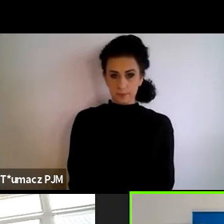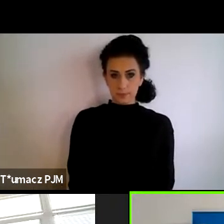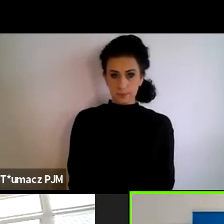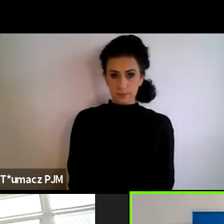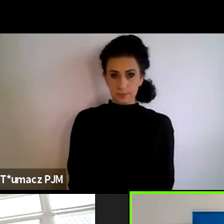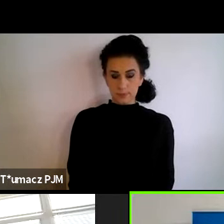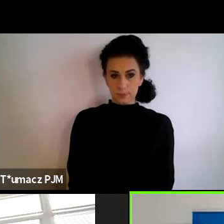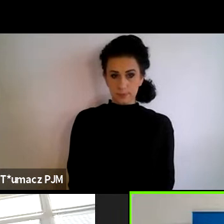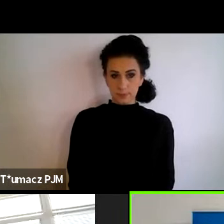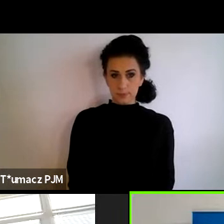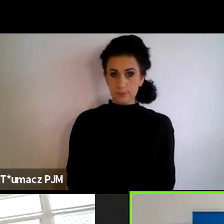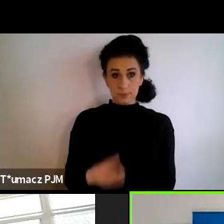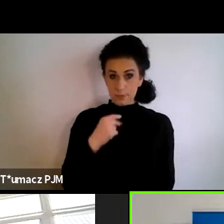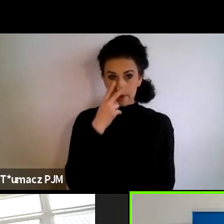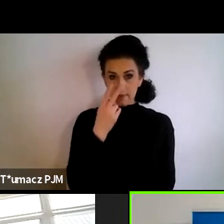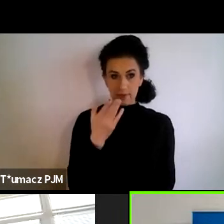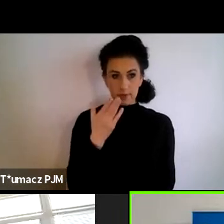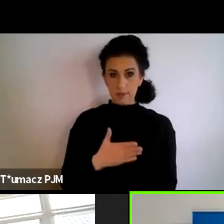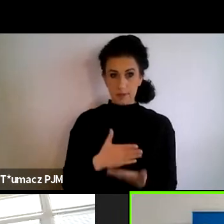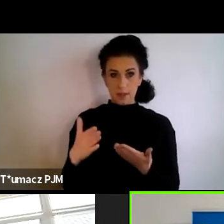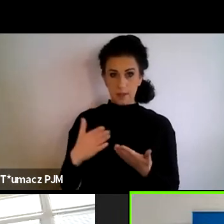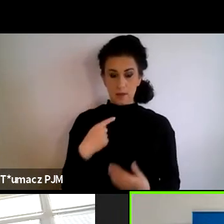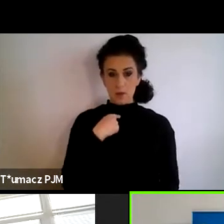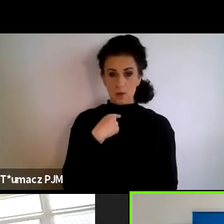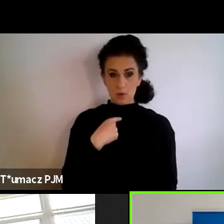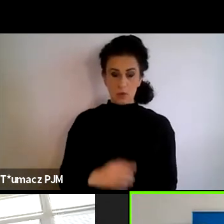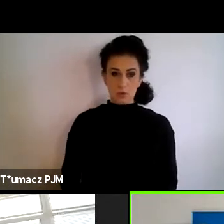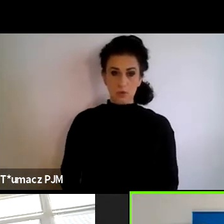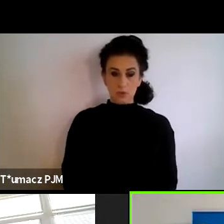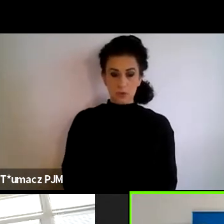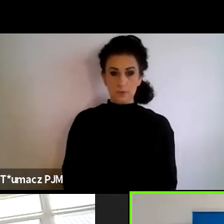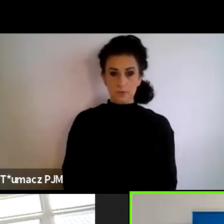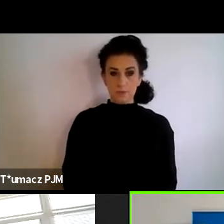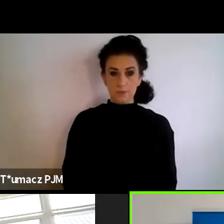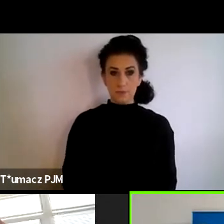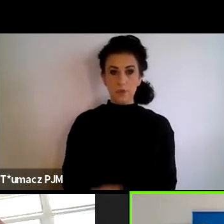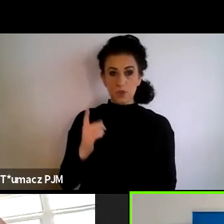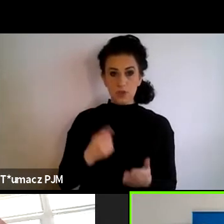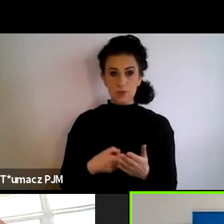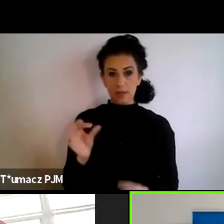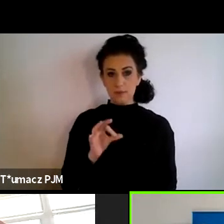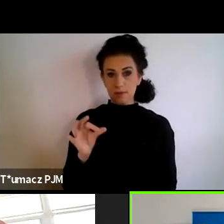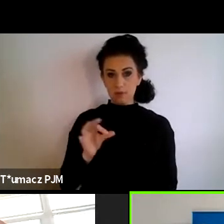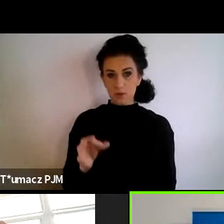Nie widzę dalszych głosów, proszę Państwa. Uwaga, nie pytań. Ostatnia szansa.